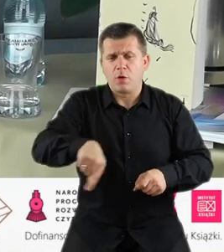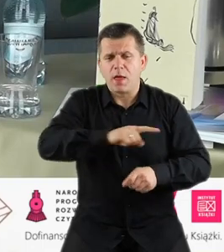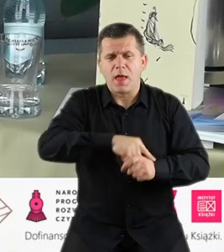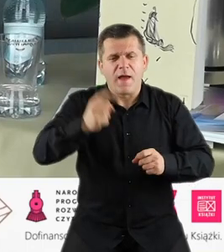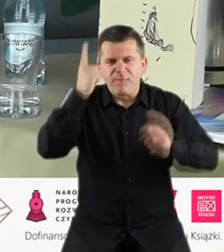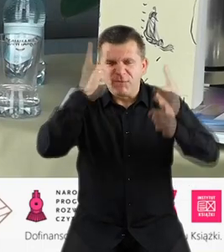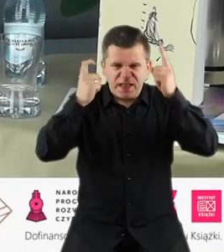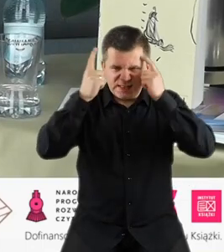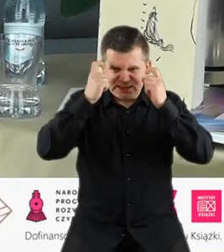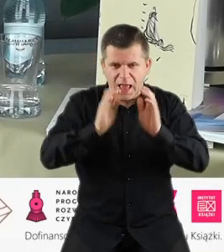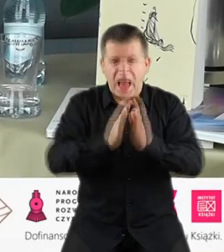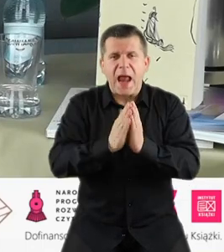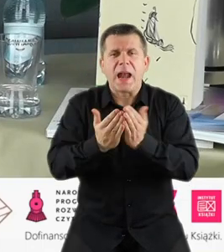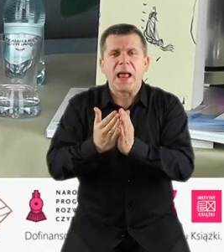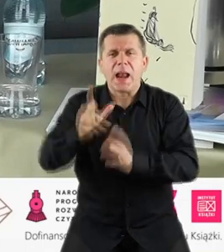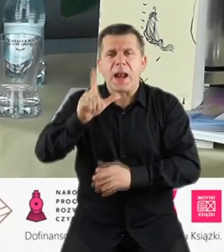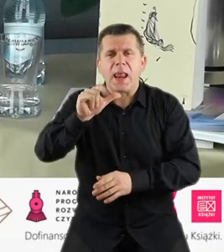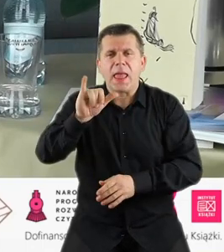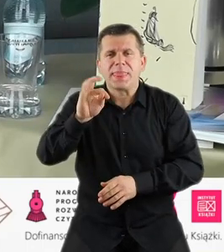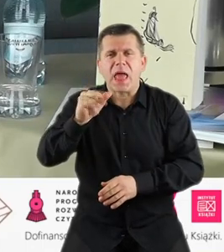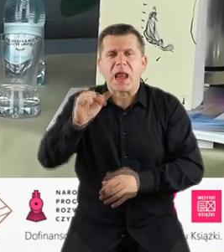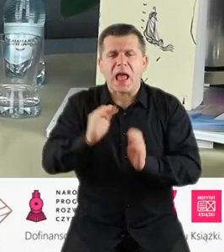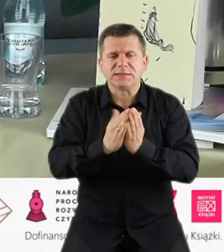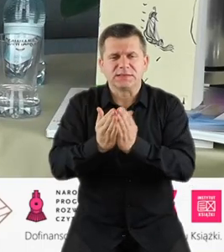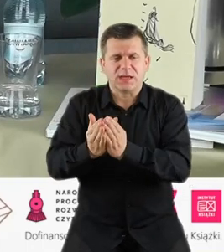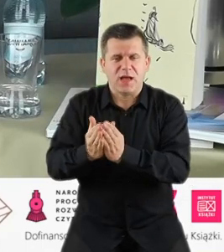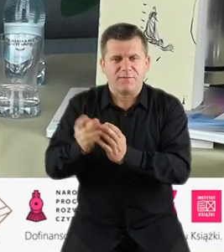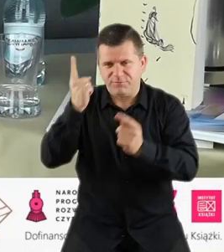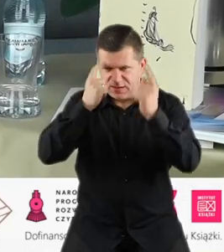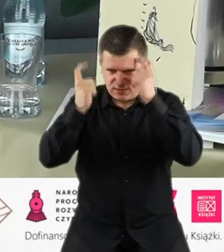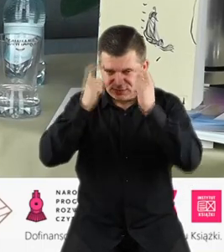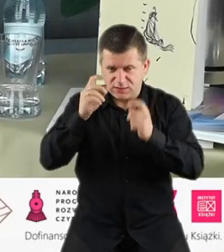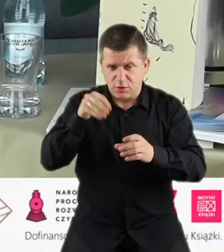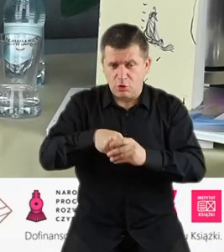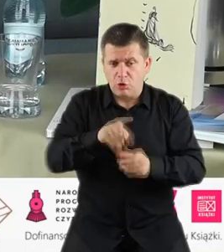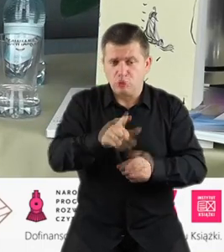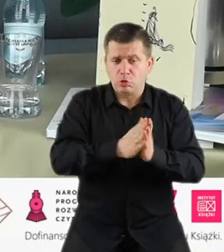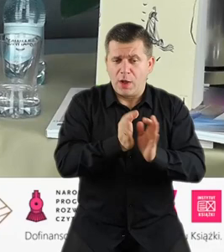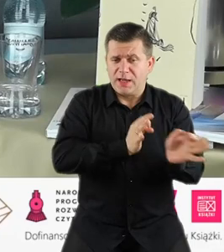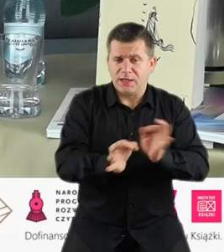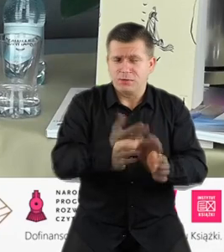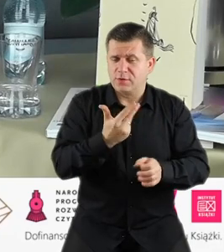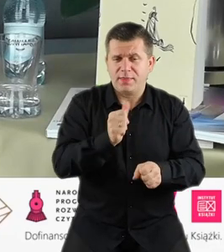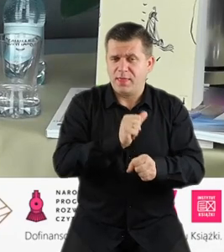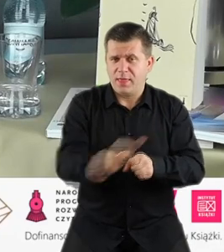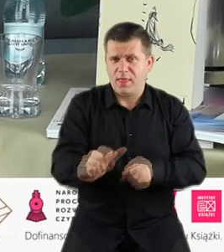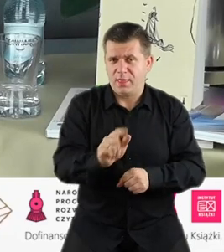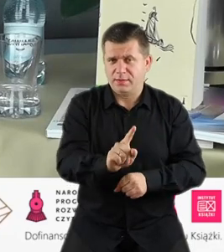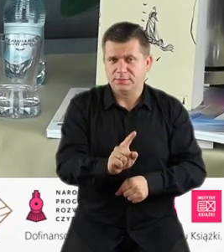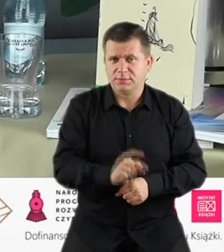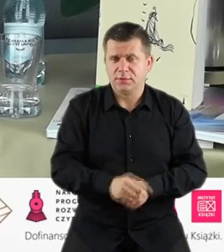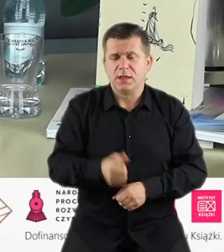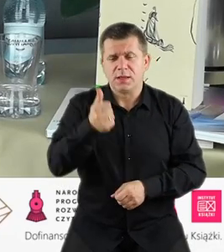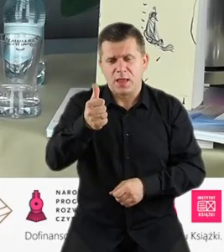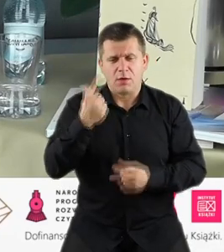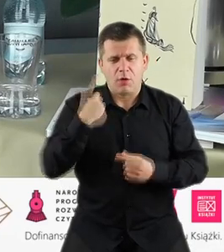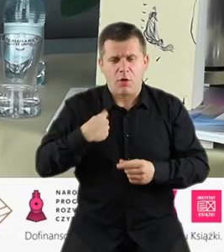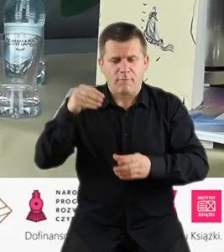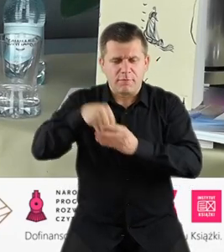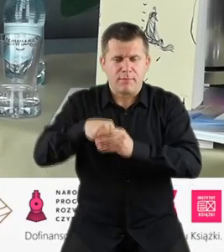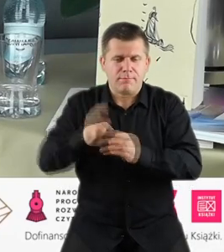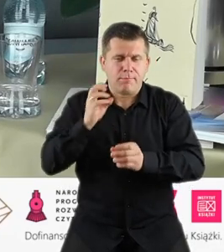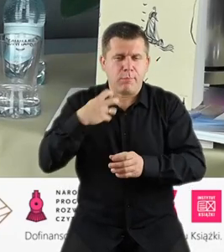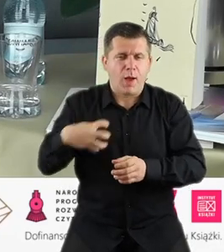ogóle fikcja literacka, to nie jest prawda, to nie jest książka historyczna. Jest tam jeden czy drugi bohater, który rzeczywiście